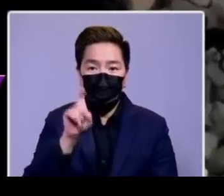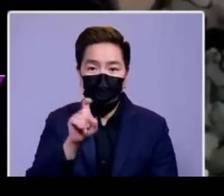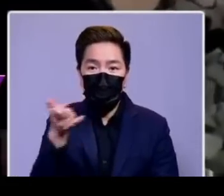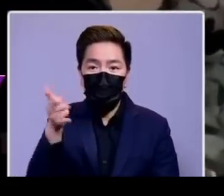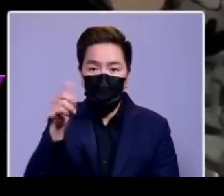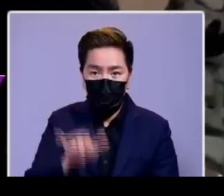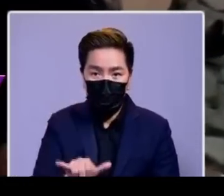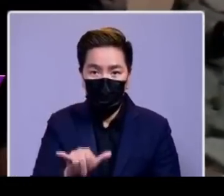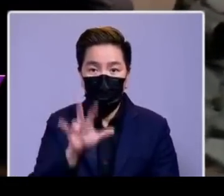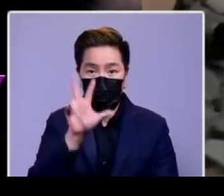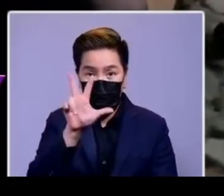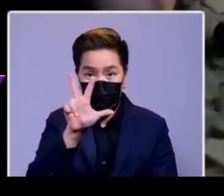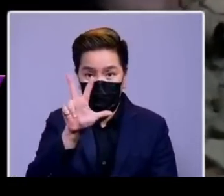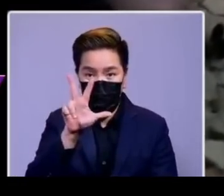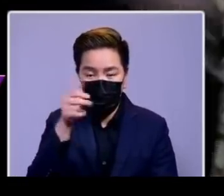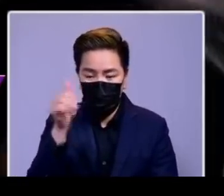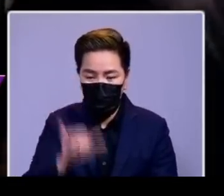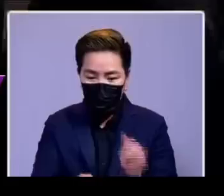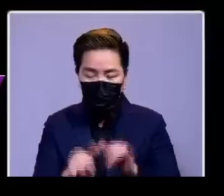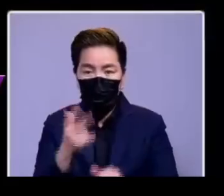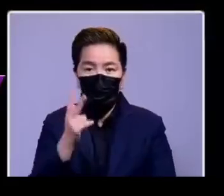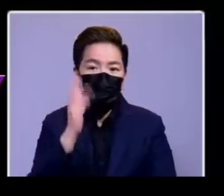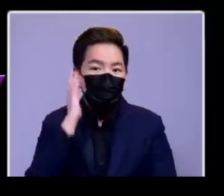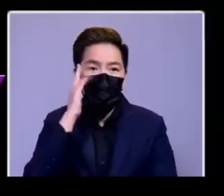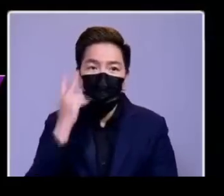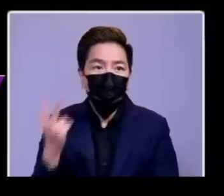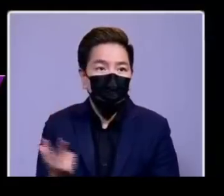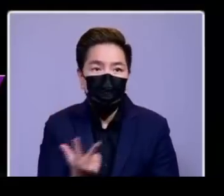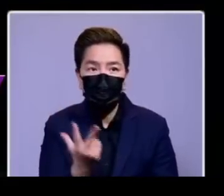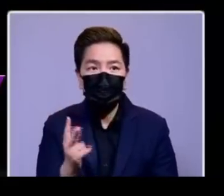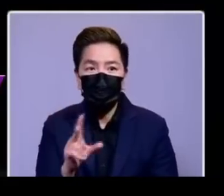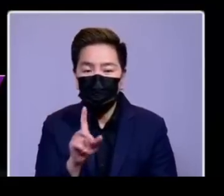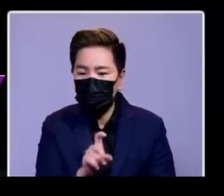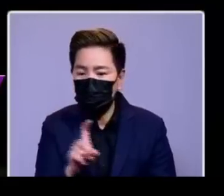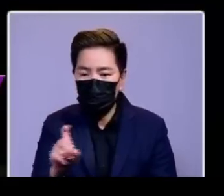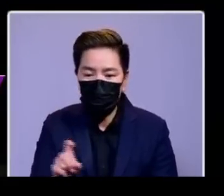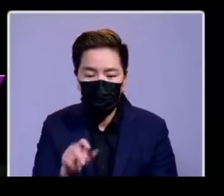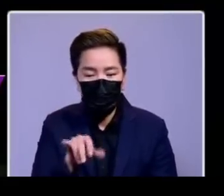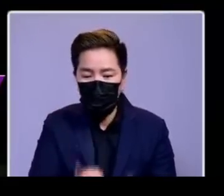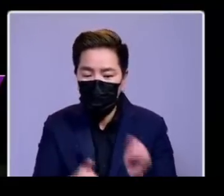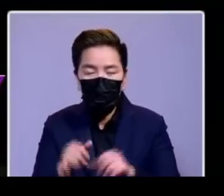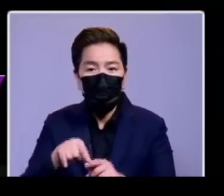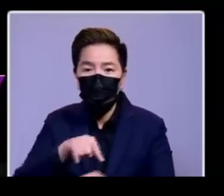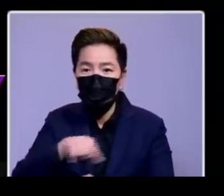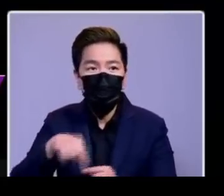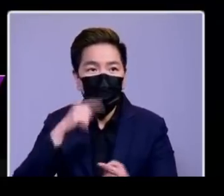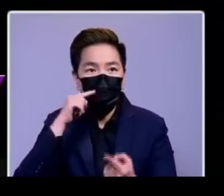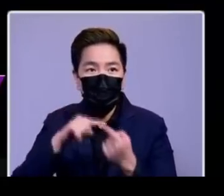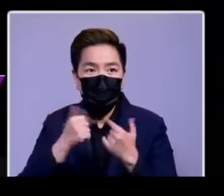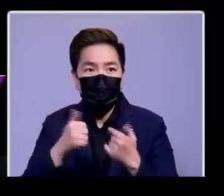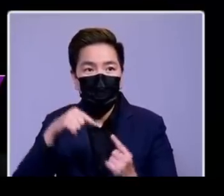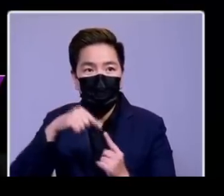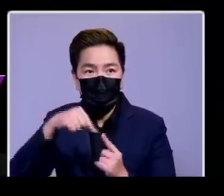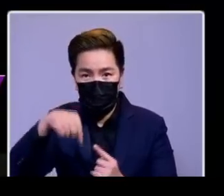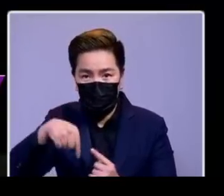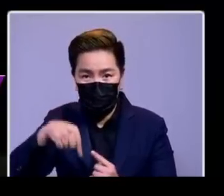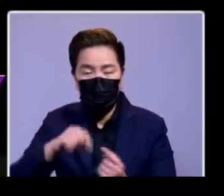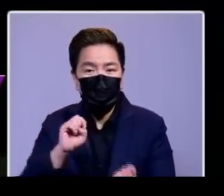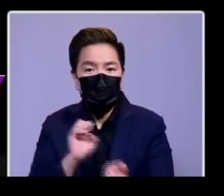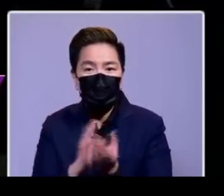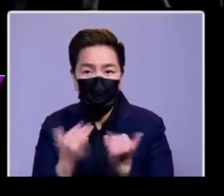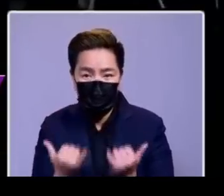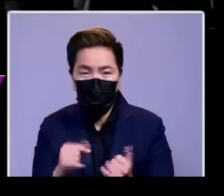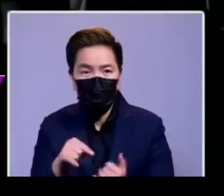ผู้เสียชีวิต3คนด้วยกันเป็นผู้ชายทั้ง3คน ค่ะ นอนกระจัดกระจายอยู่ในบริเวณพื้นที่จุดเกิดเหตุนี่